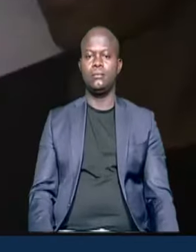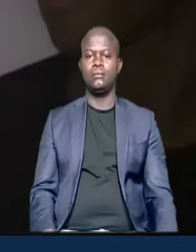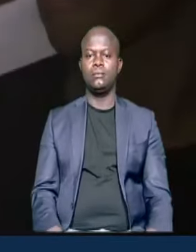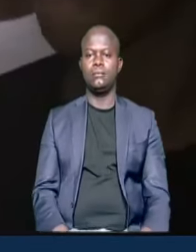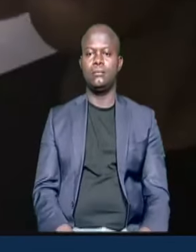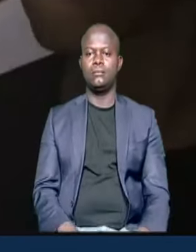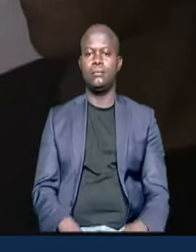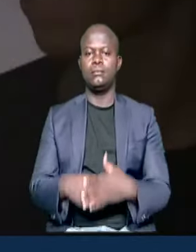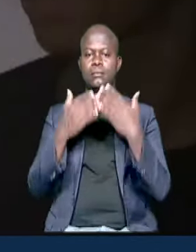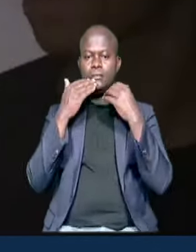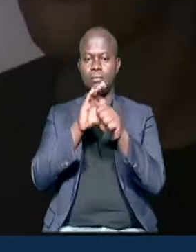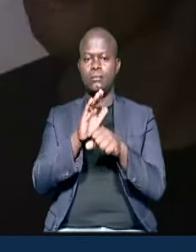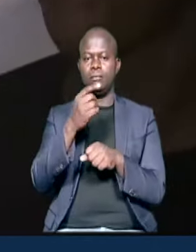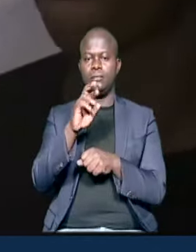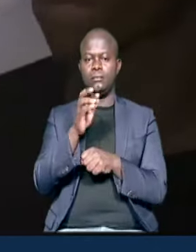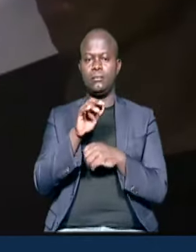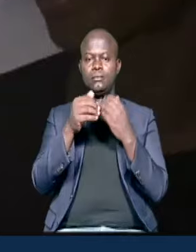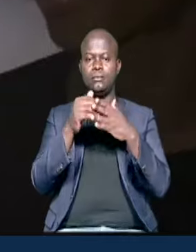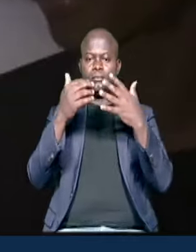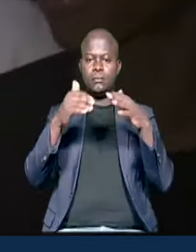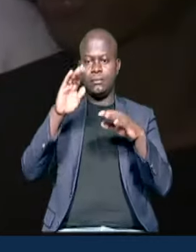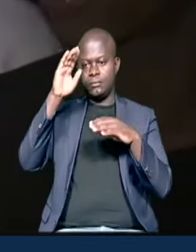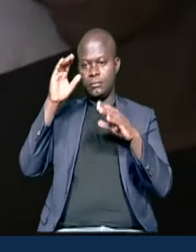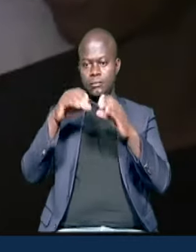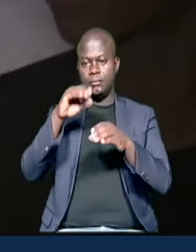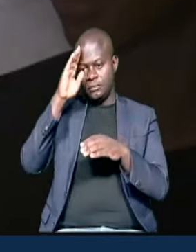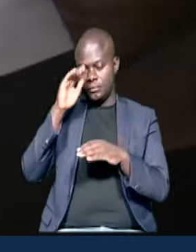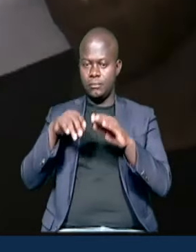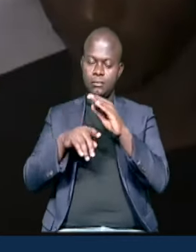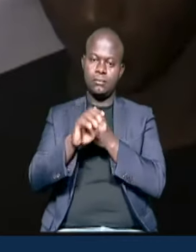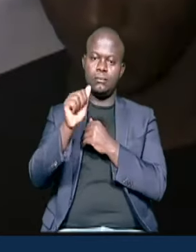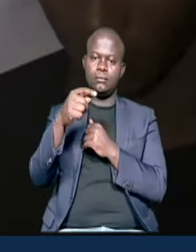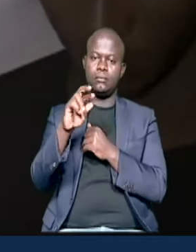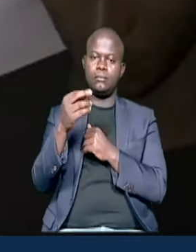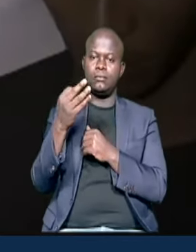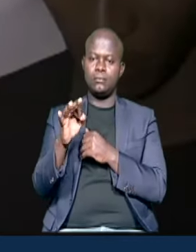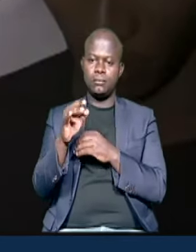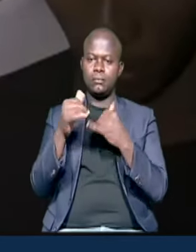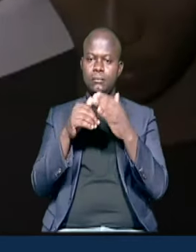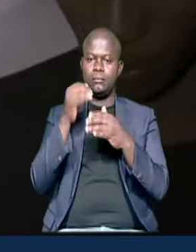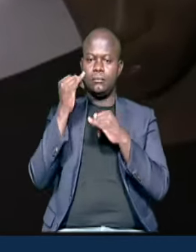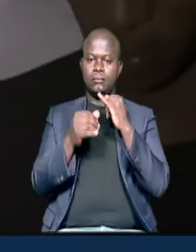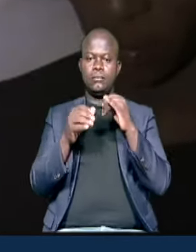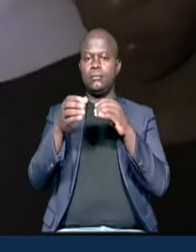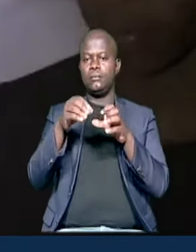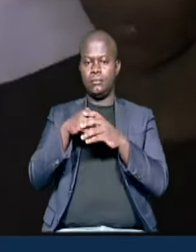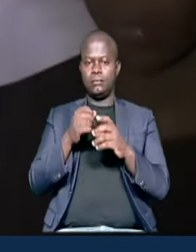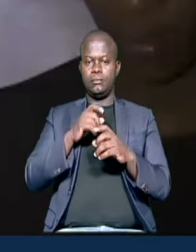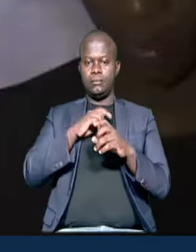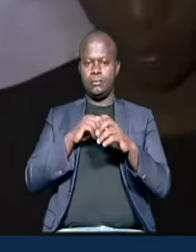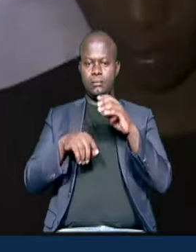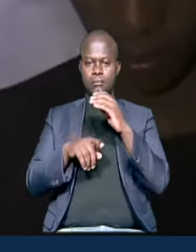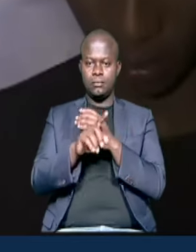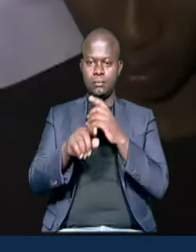Urakoze cyane Gloria. N'umukino urangiye ikipe ya Police itsinze ikipe ya APR ku mukino wa nyuma w'igikombe cy'intwari 2024 itwara